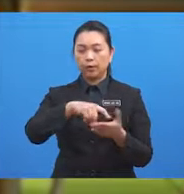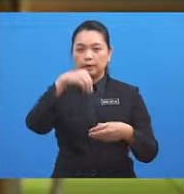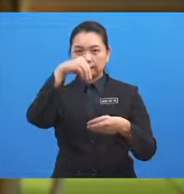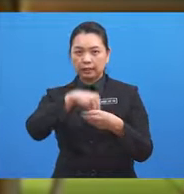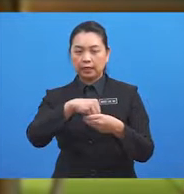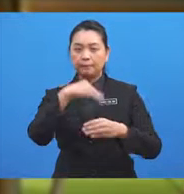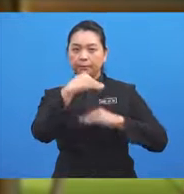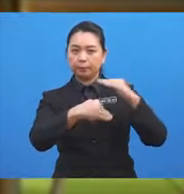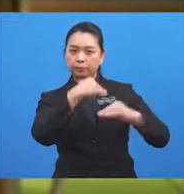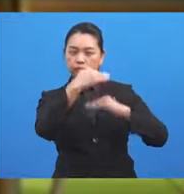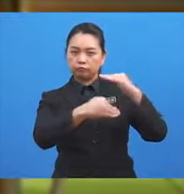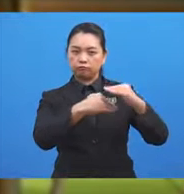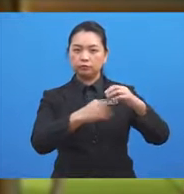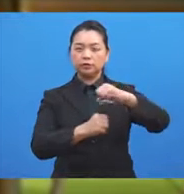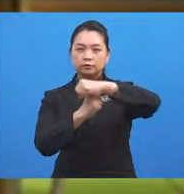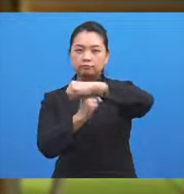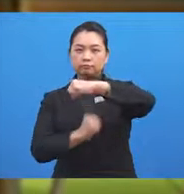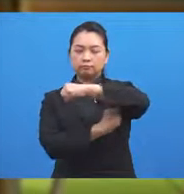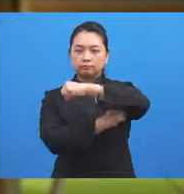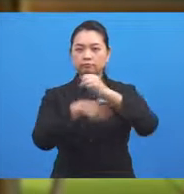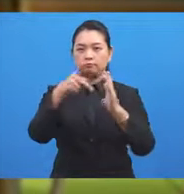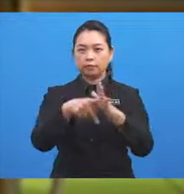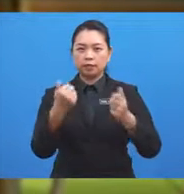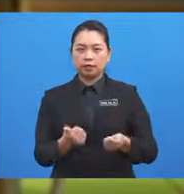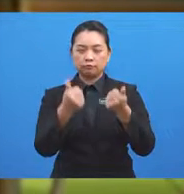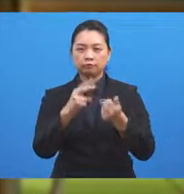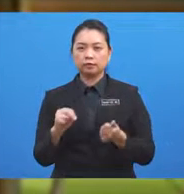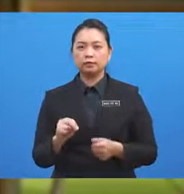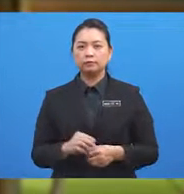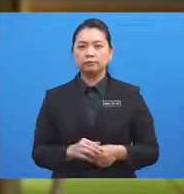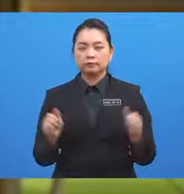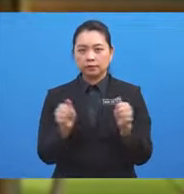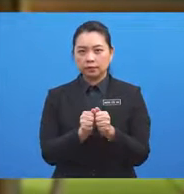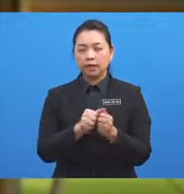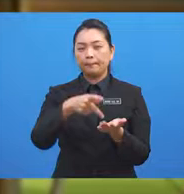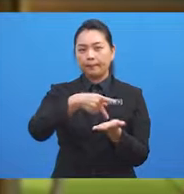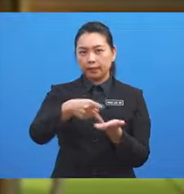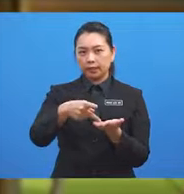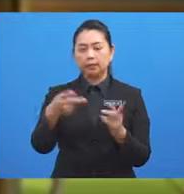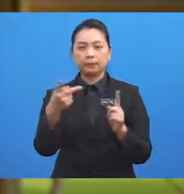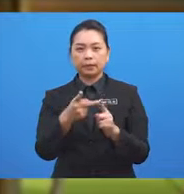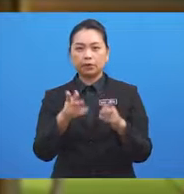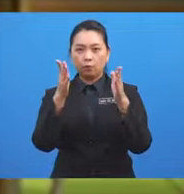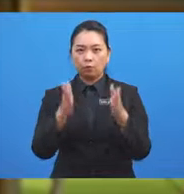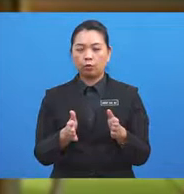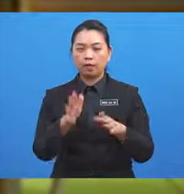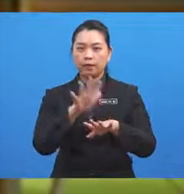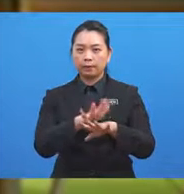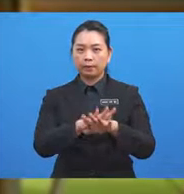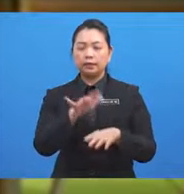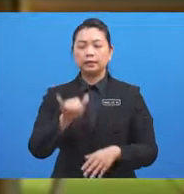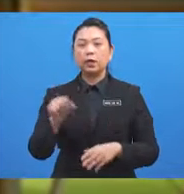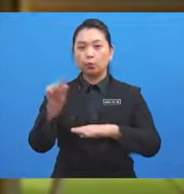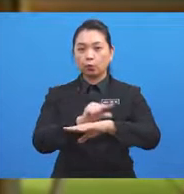pembinaan infrastruktur pengangkutan dengan mengenakan bayaran kepada orang ramai yang